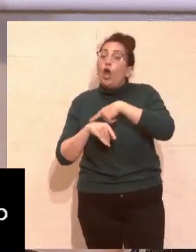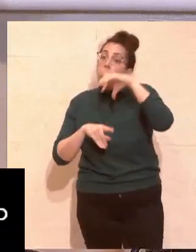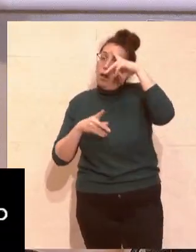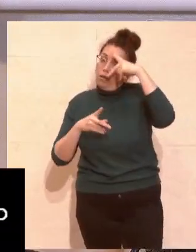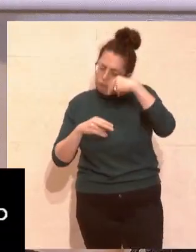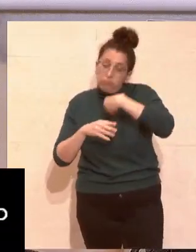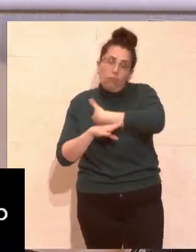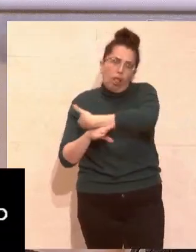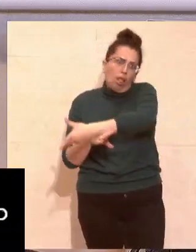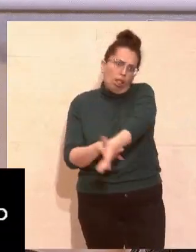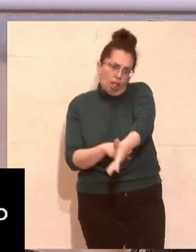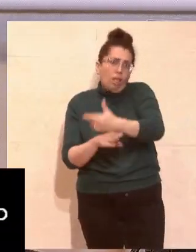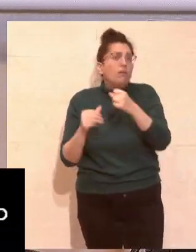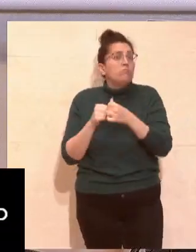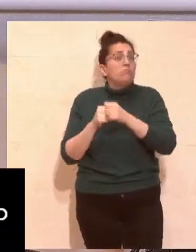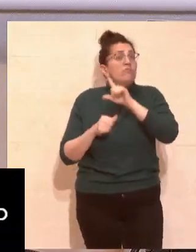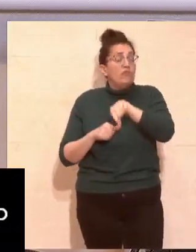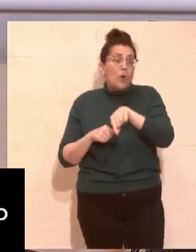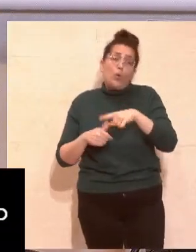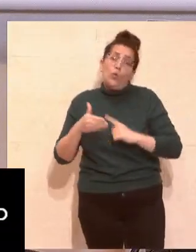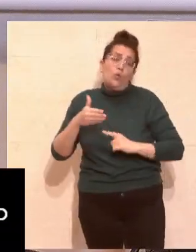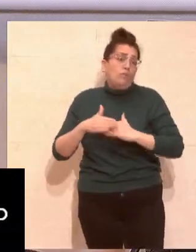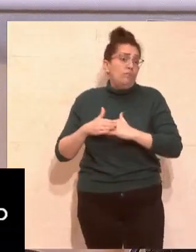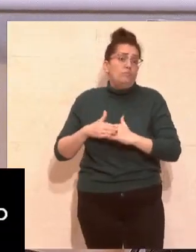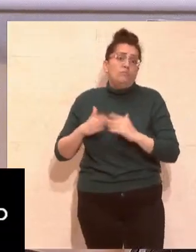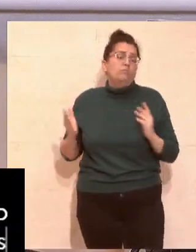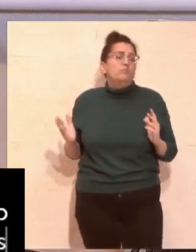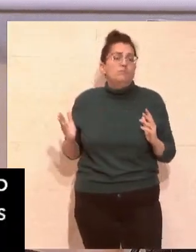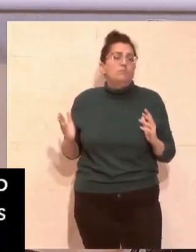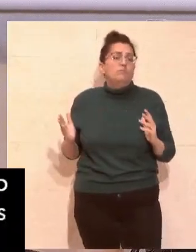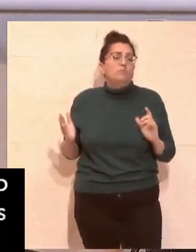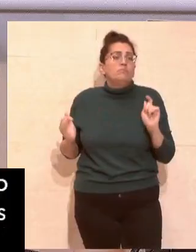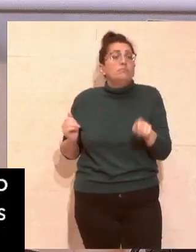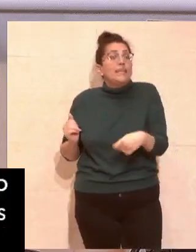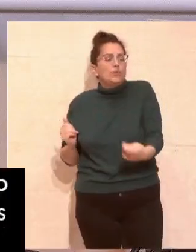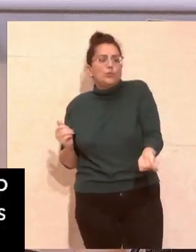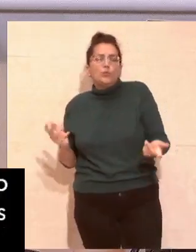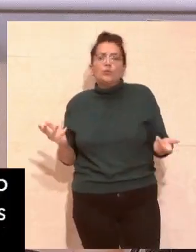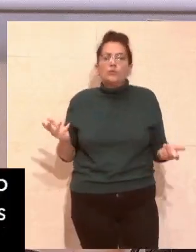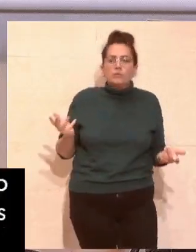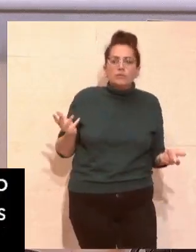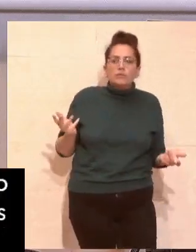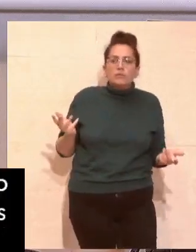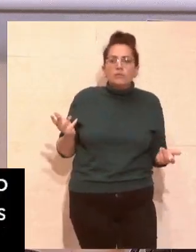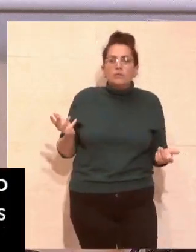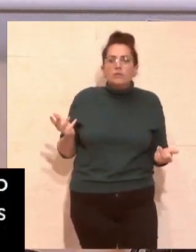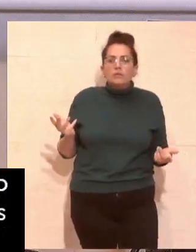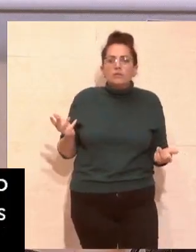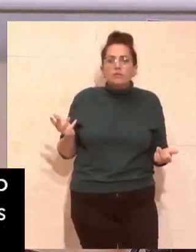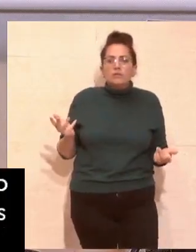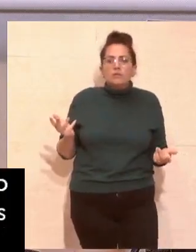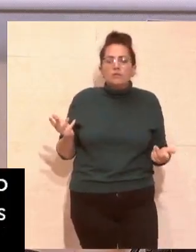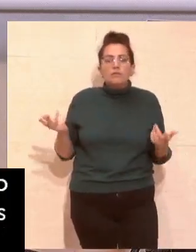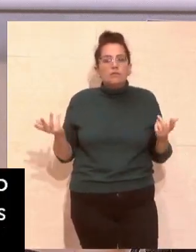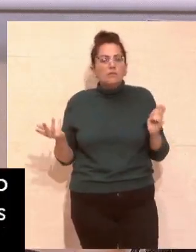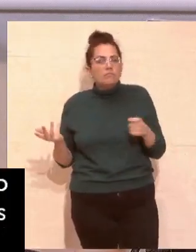surtout mettre des restrictions sur l'utilisation des écrans chez les enfants. Les écrans ne sont pas bons pour plein de